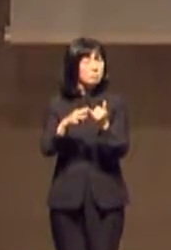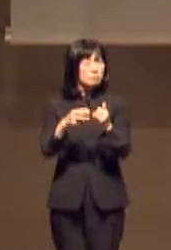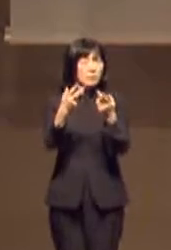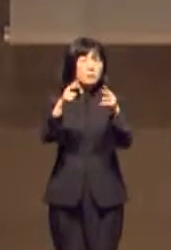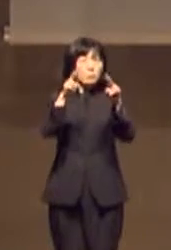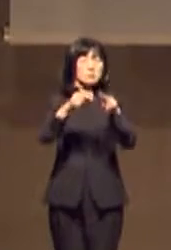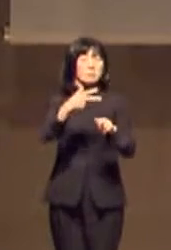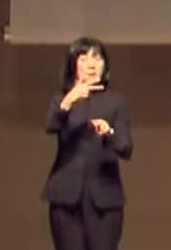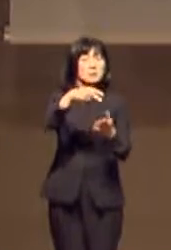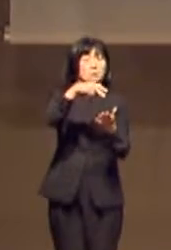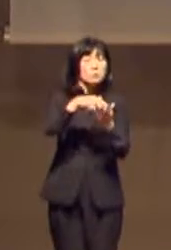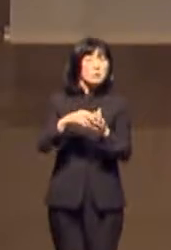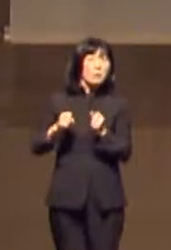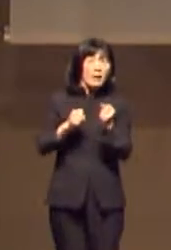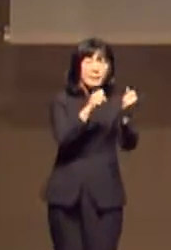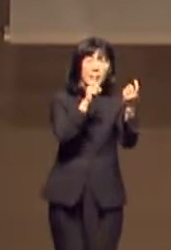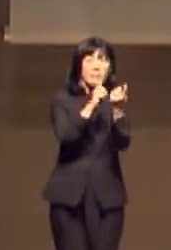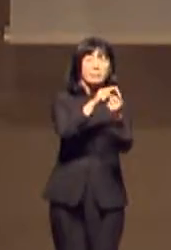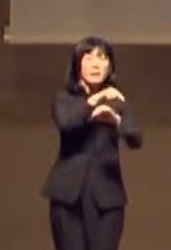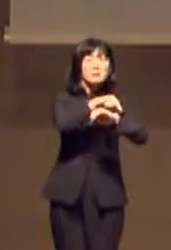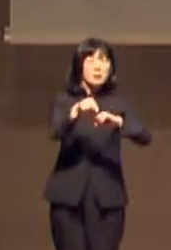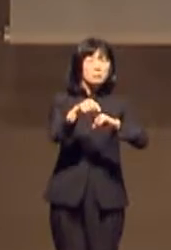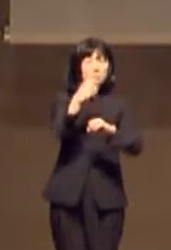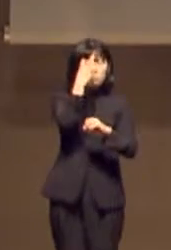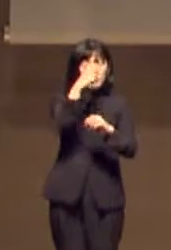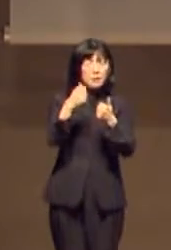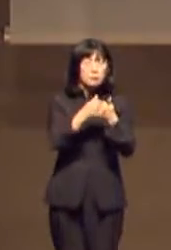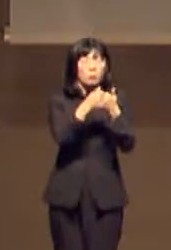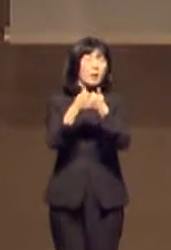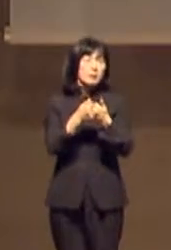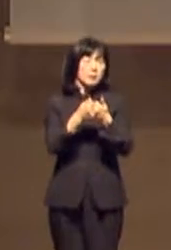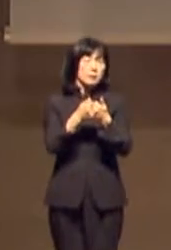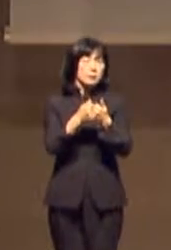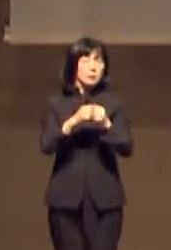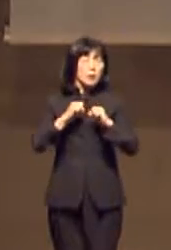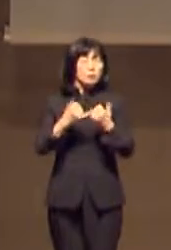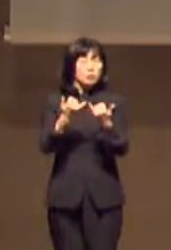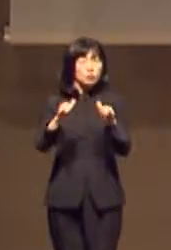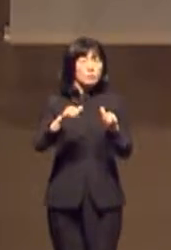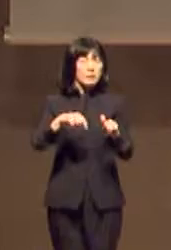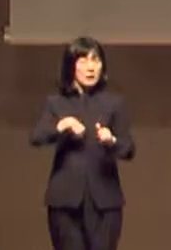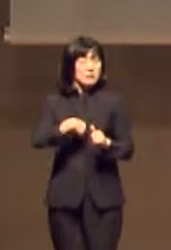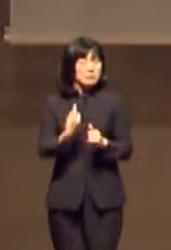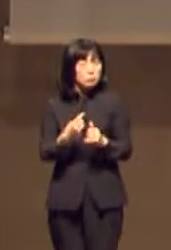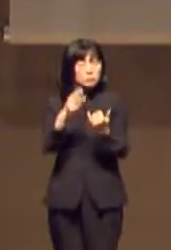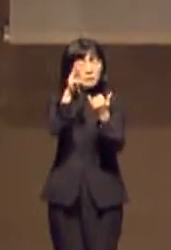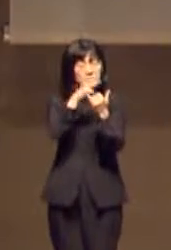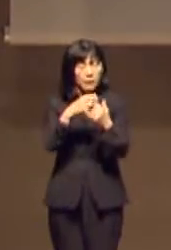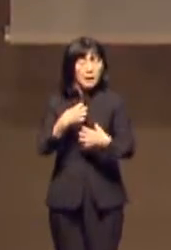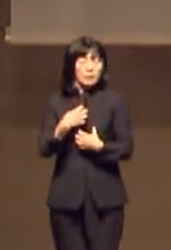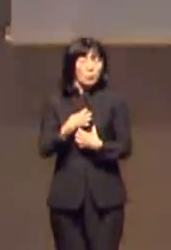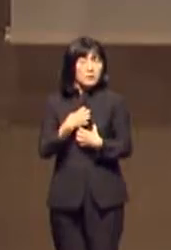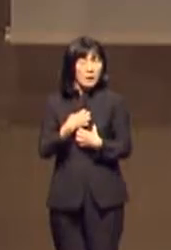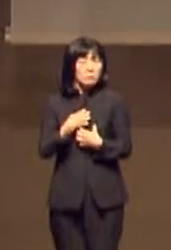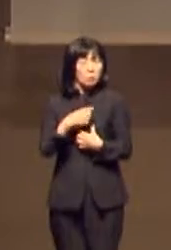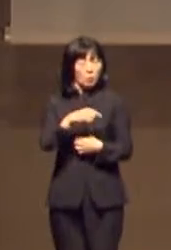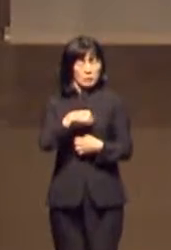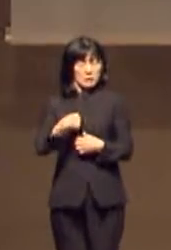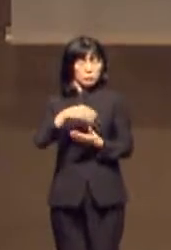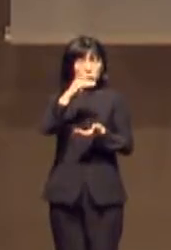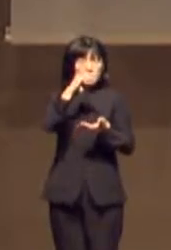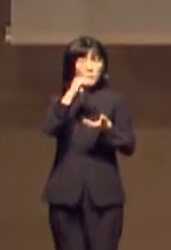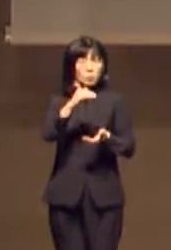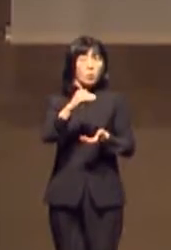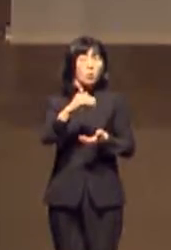では、避難対策等検証会議を行い、住民自らが、災害の危険性を我がこ